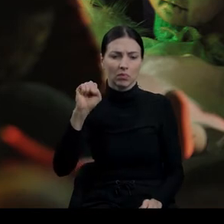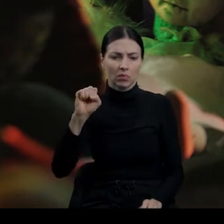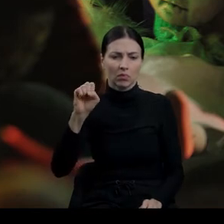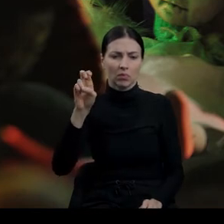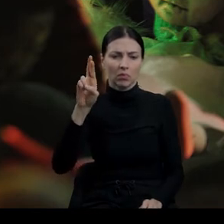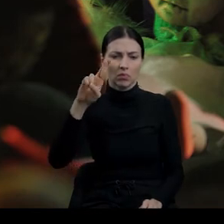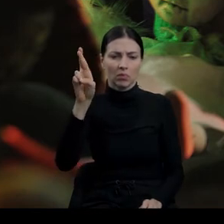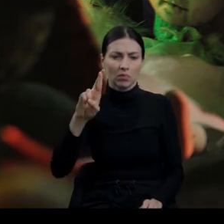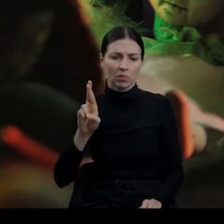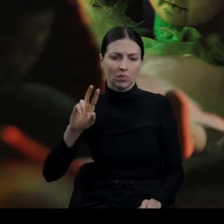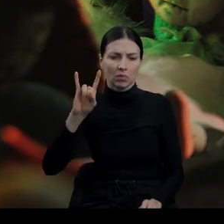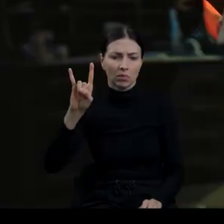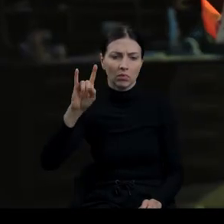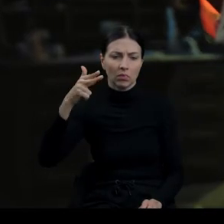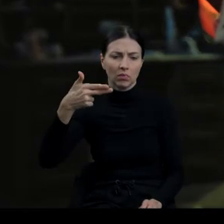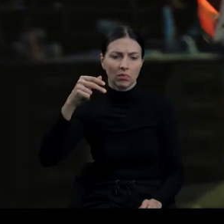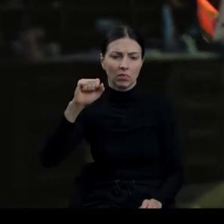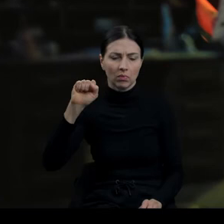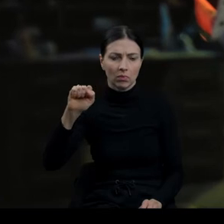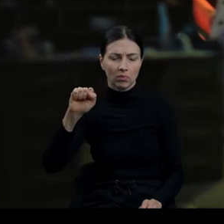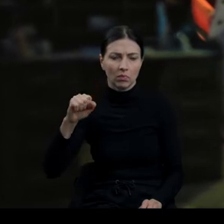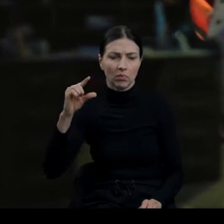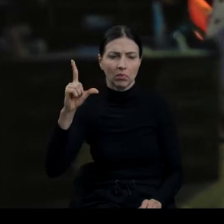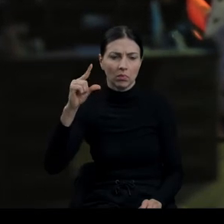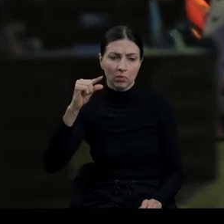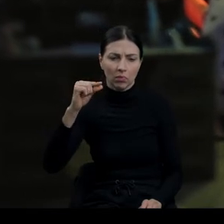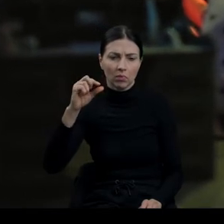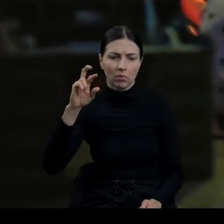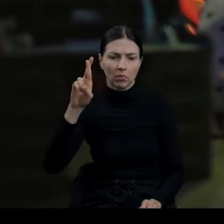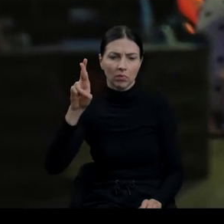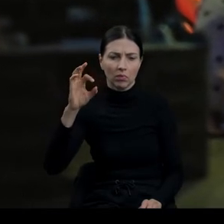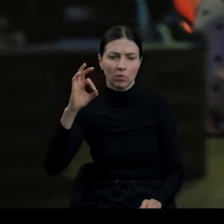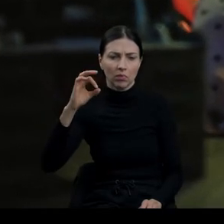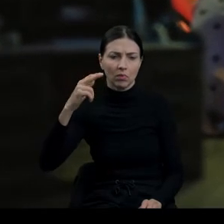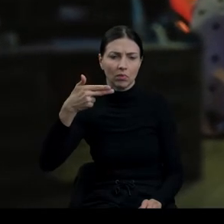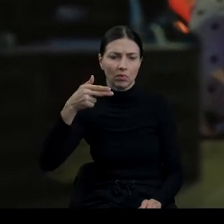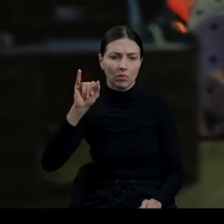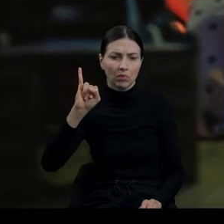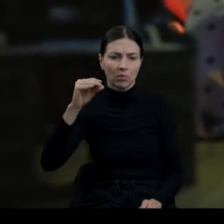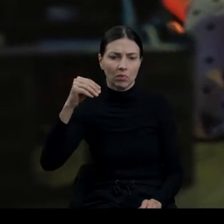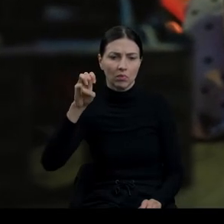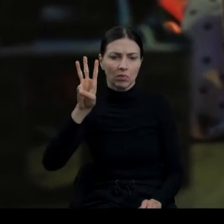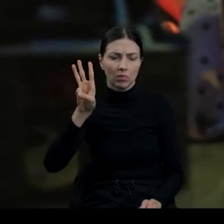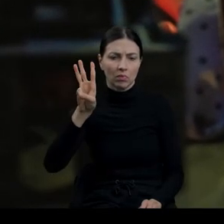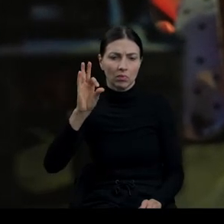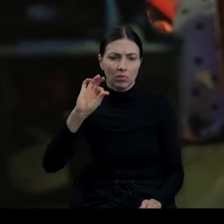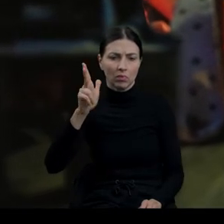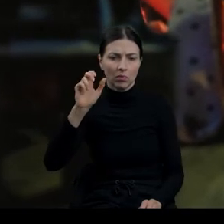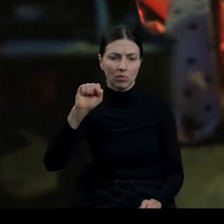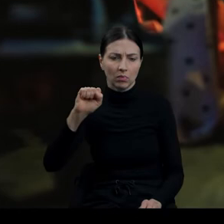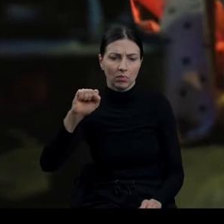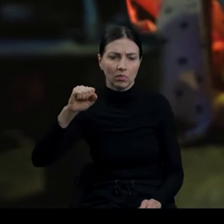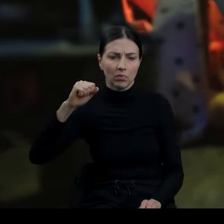i w sumie później dopiero na drugim roku zajęcia z nią, bo na pierwszym roku nie mieliśmy z nią zajęć, więc myślę sobie, że mogę